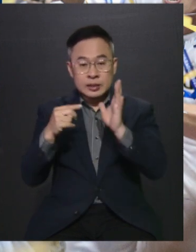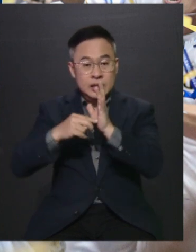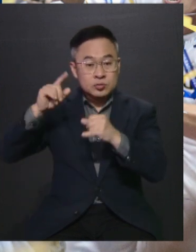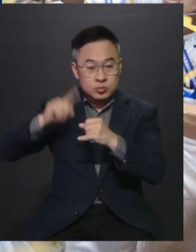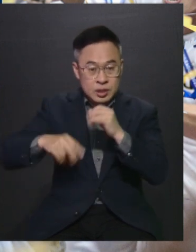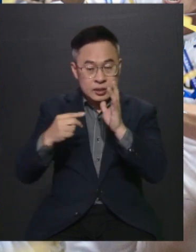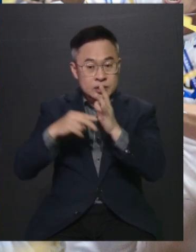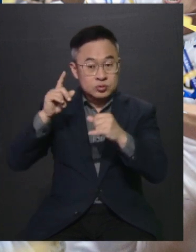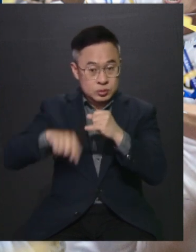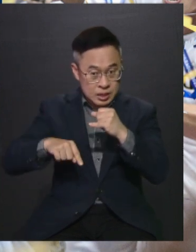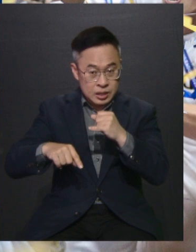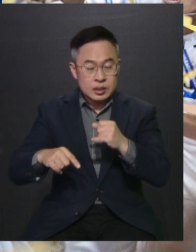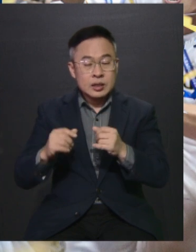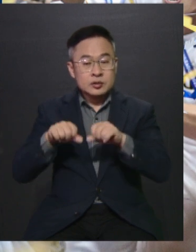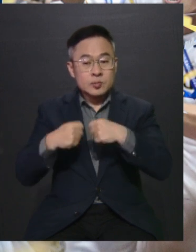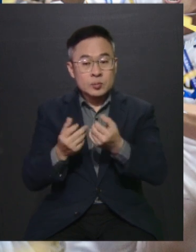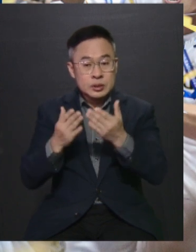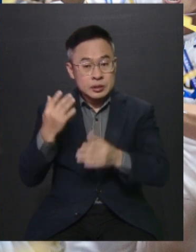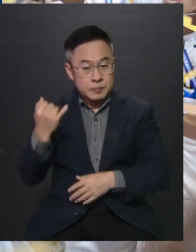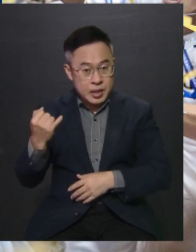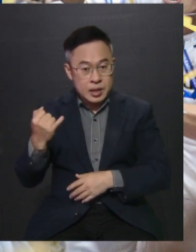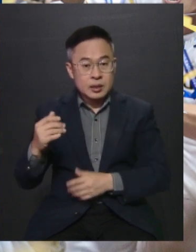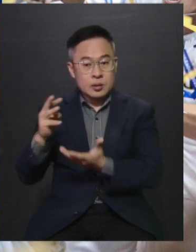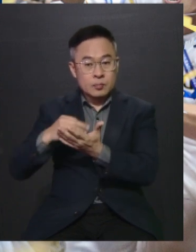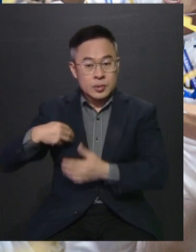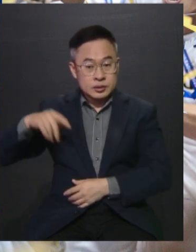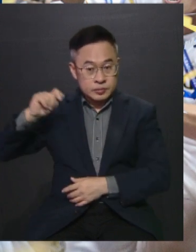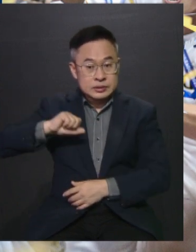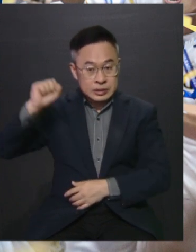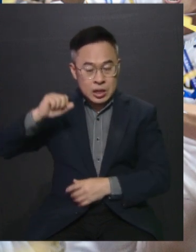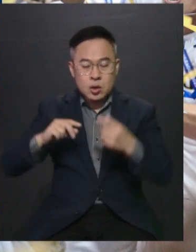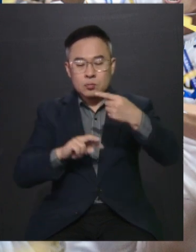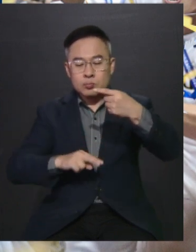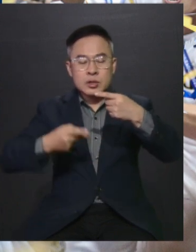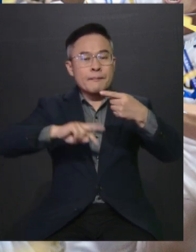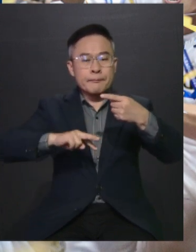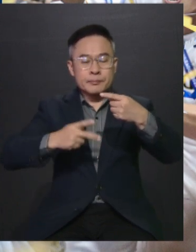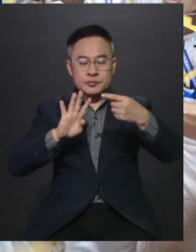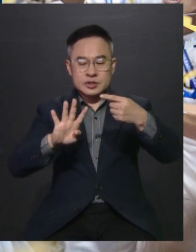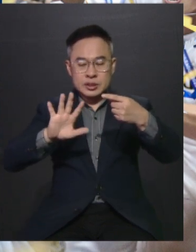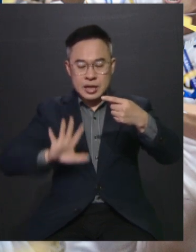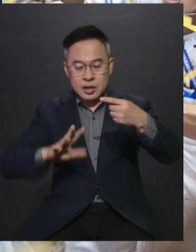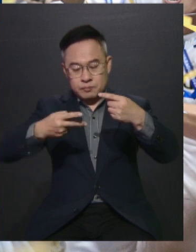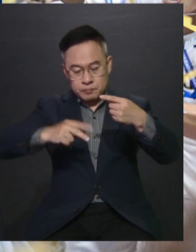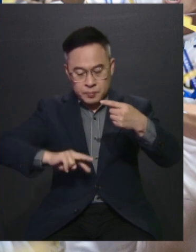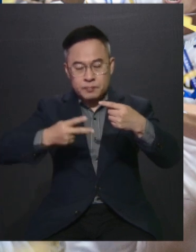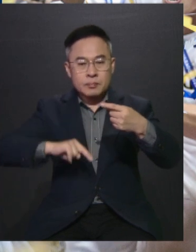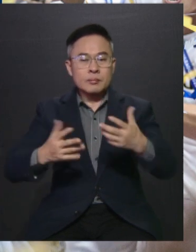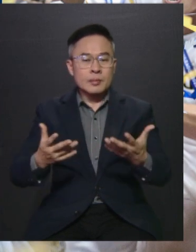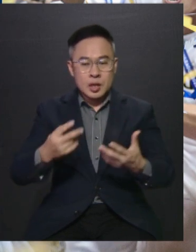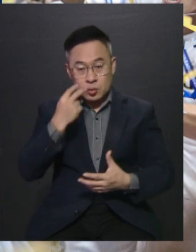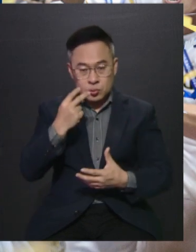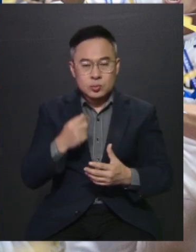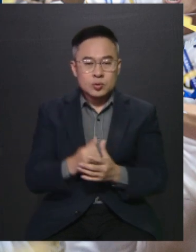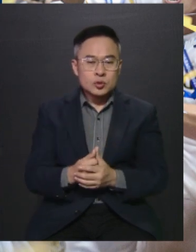4กันระหว่างท่าเรือธรรมศาสตร์ส่วน1 2 3เนี่ยตามนี้เลยก ็ สัปดาห์หน้านัดสุดท้ายเนี่ยไปลุ้นกันว่าห้องเย็นท่าข้ามแชมป์ไปแล้วเนี่ยจะหมด